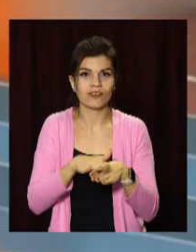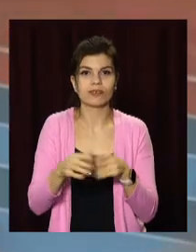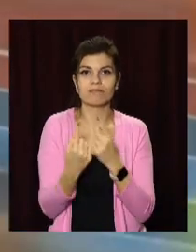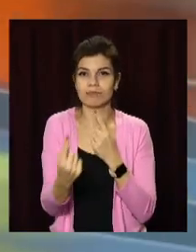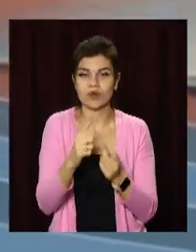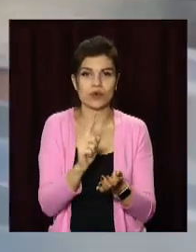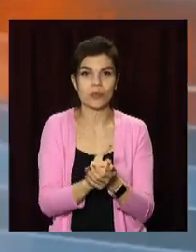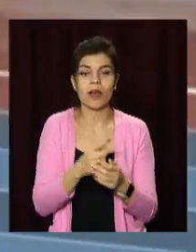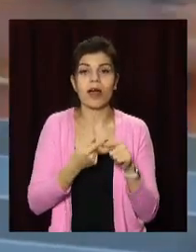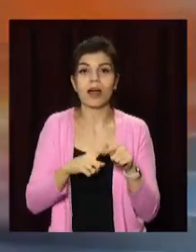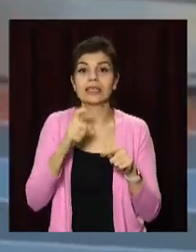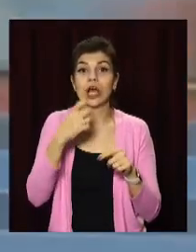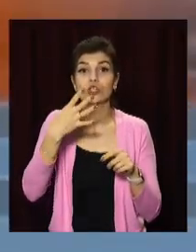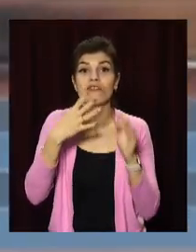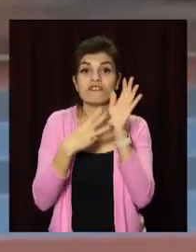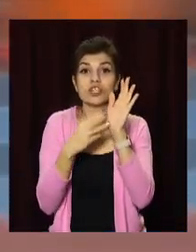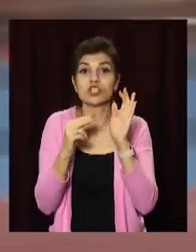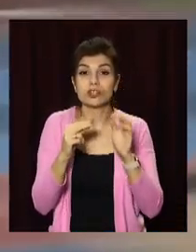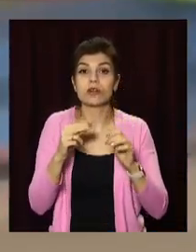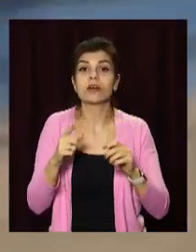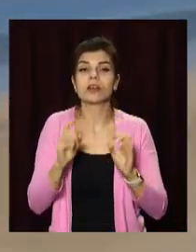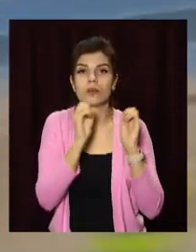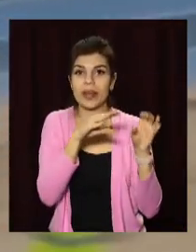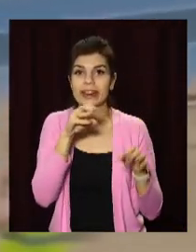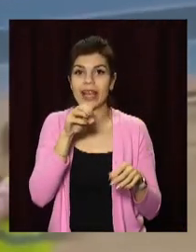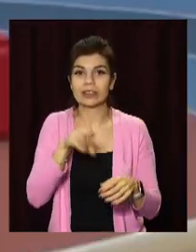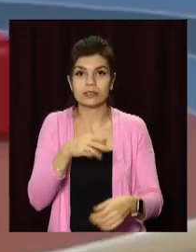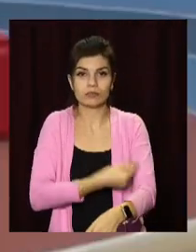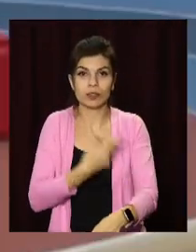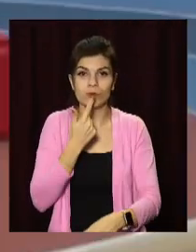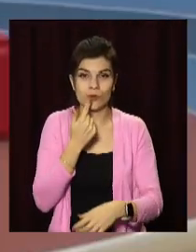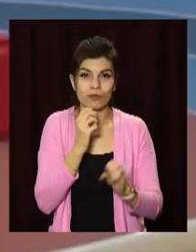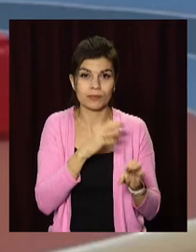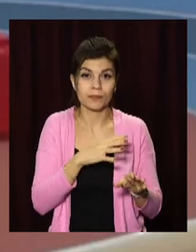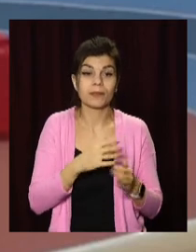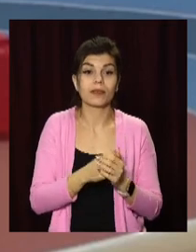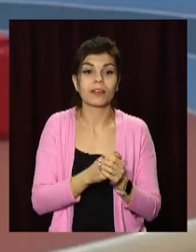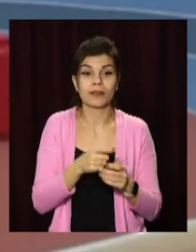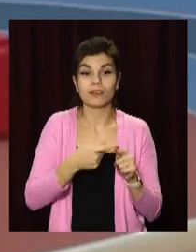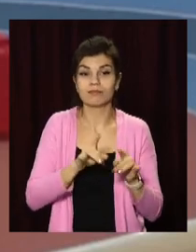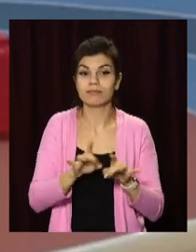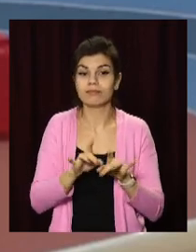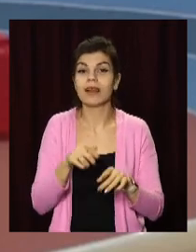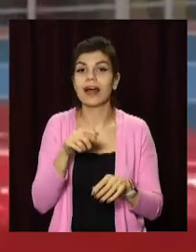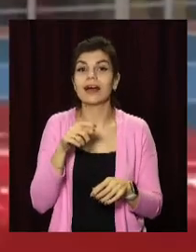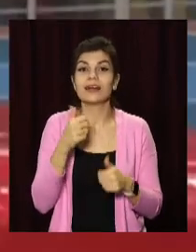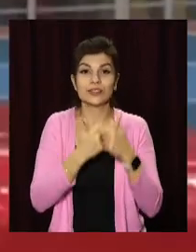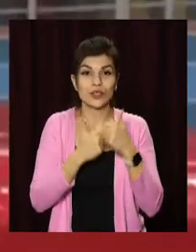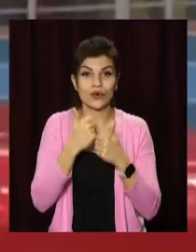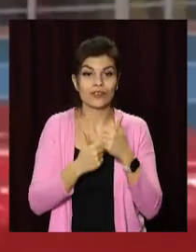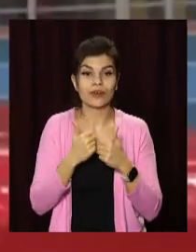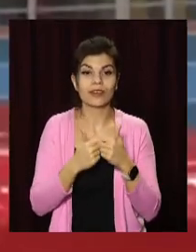а напередодні за 48 годин до стартів здали тести на ковід. Розповідає дніпровська стрибунка. Зі змагань Ярослава